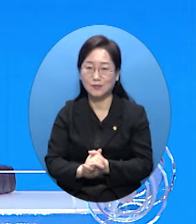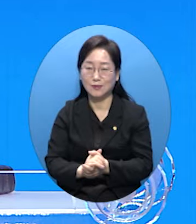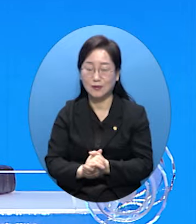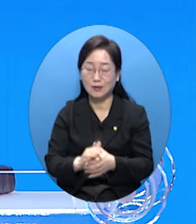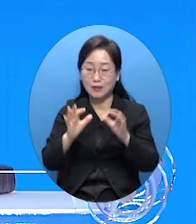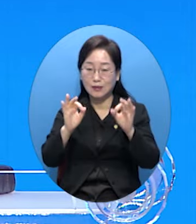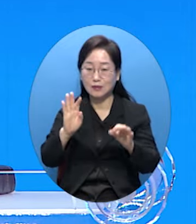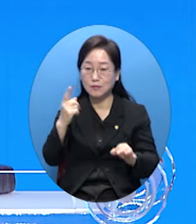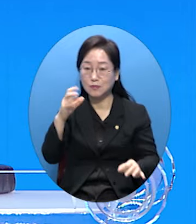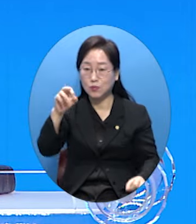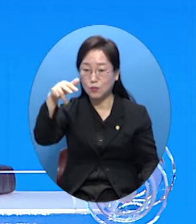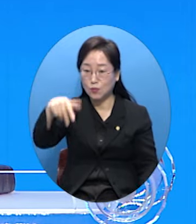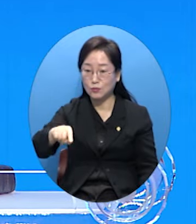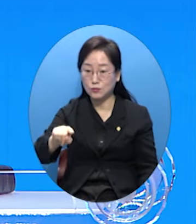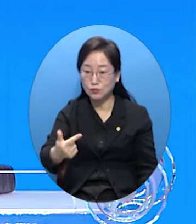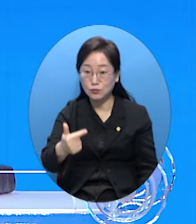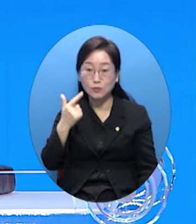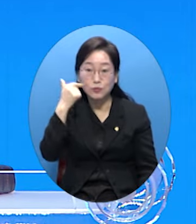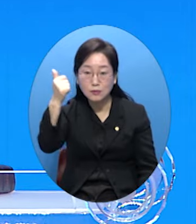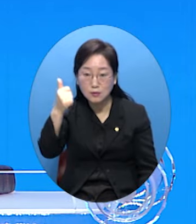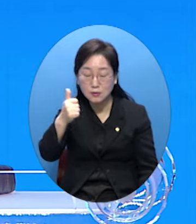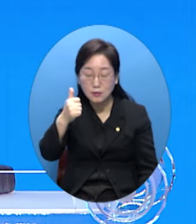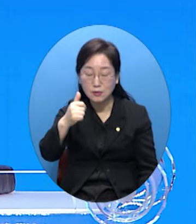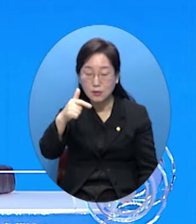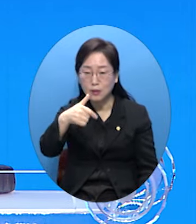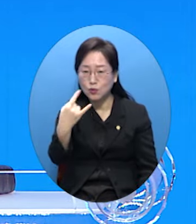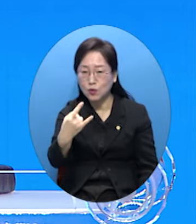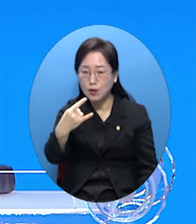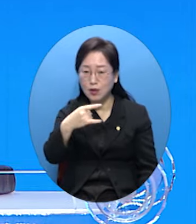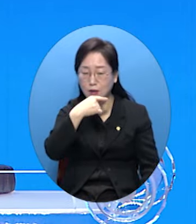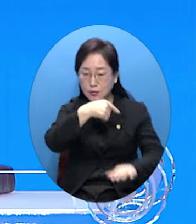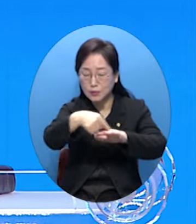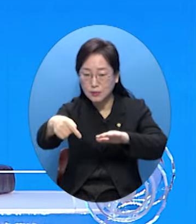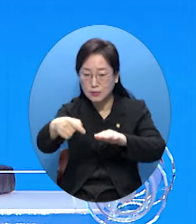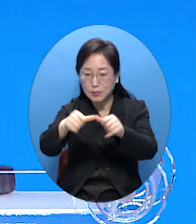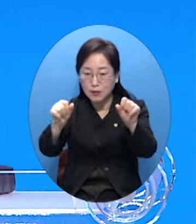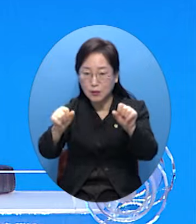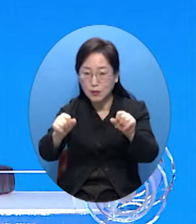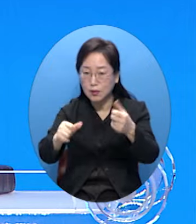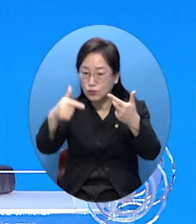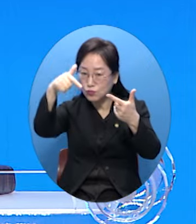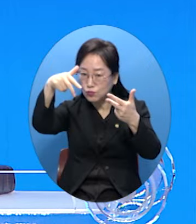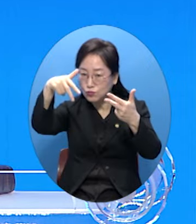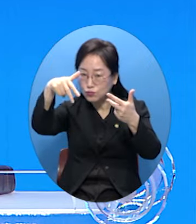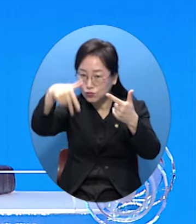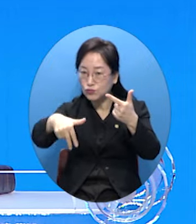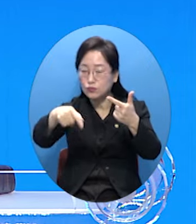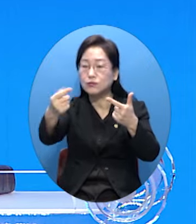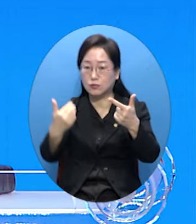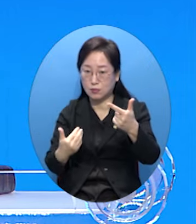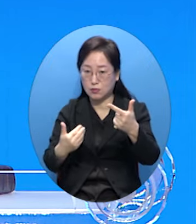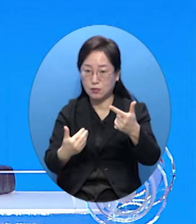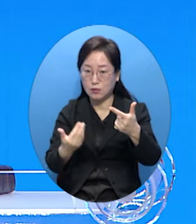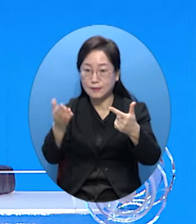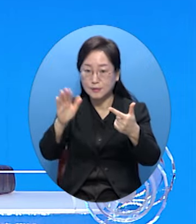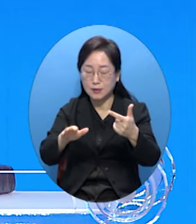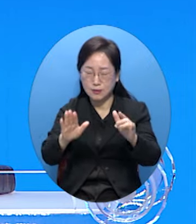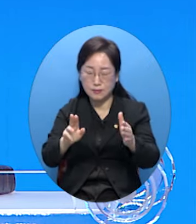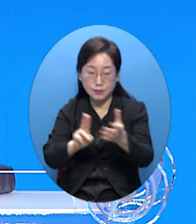김봉주 목사님 지금 뇌출혈로 지금 약 6주째 계시는데 하나님께서 기적적으로 이 시간 벌떡 일어날 수